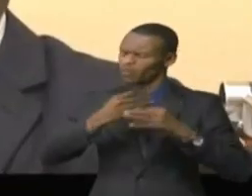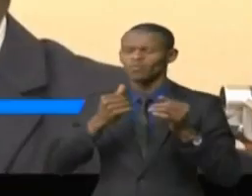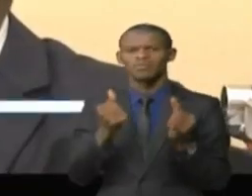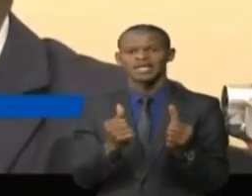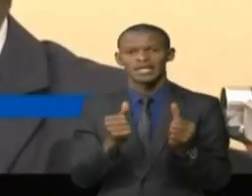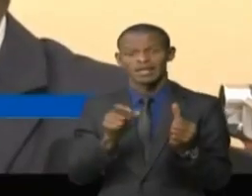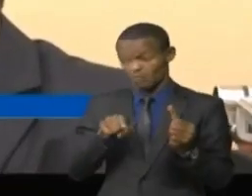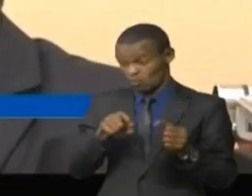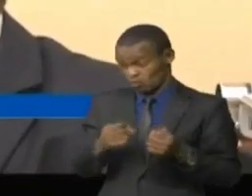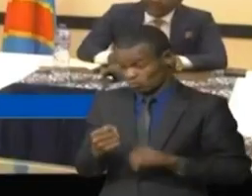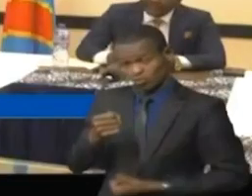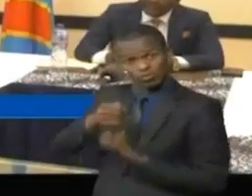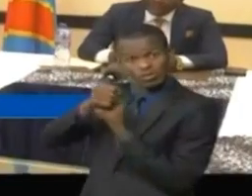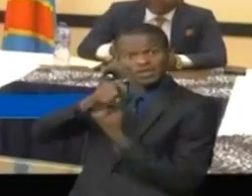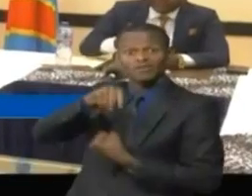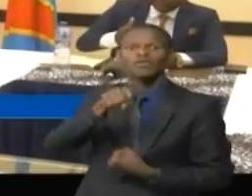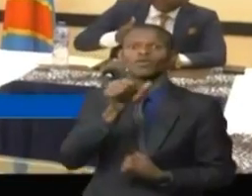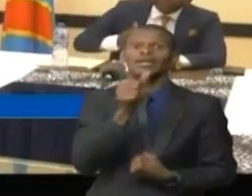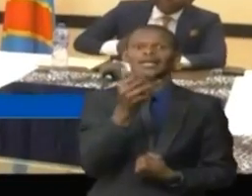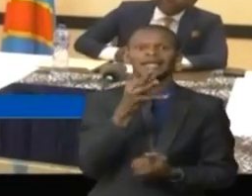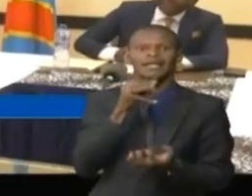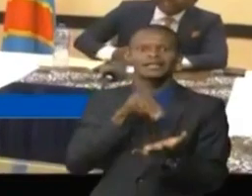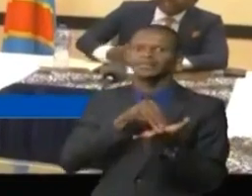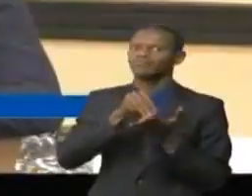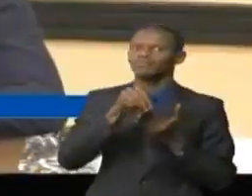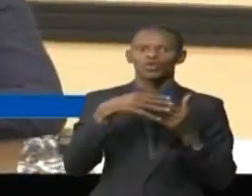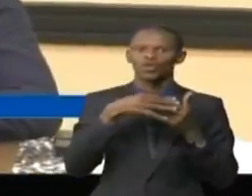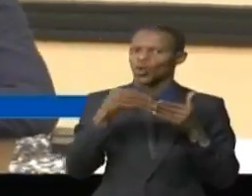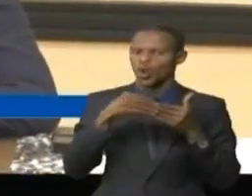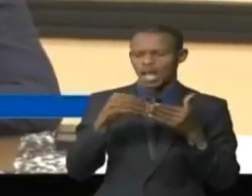pour faire face à ses besoins et jouer pleinement son rôle des